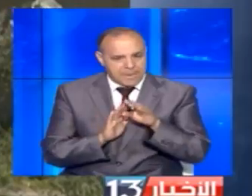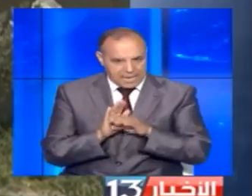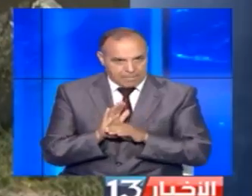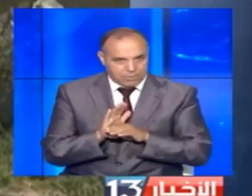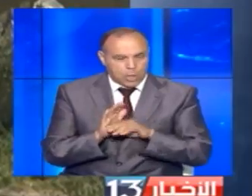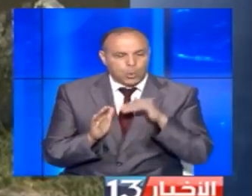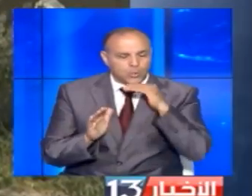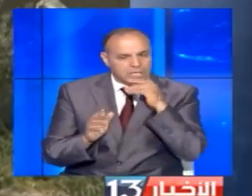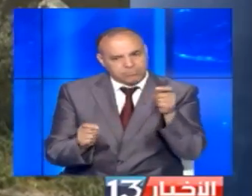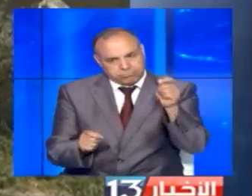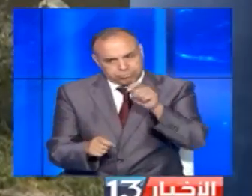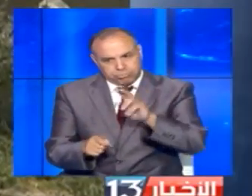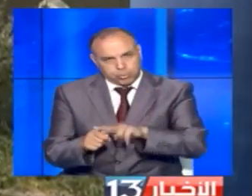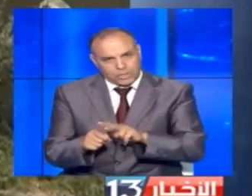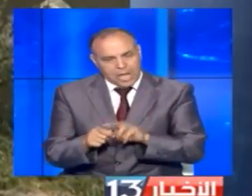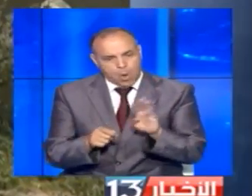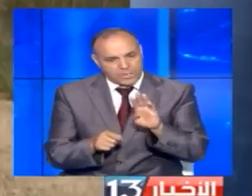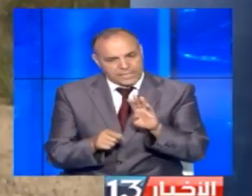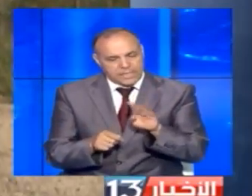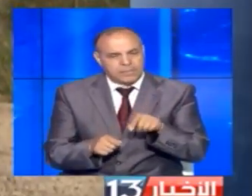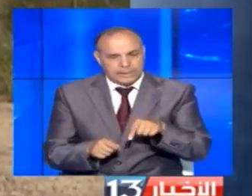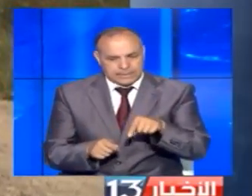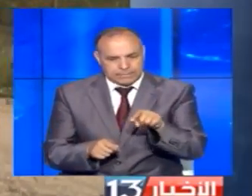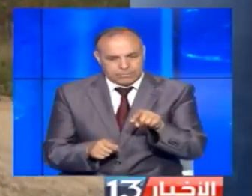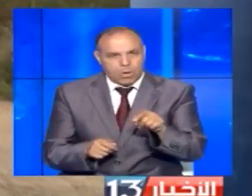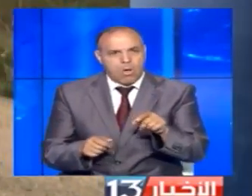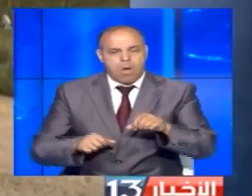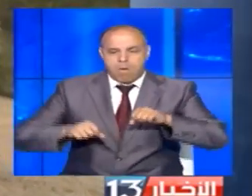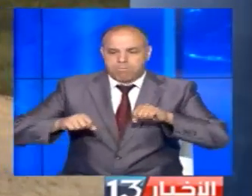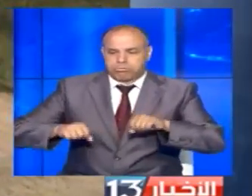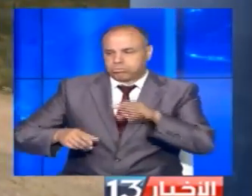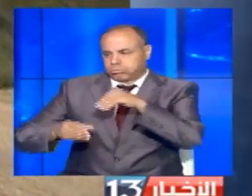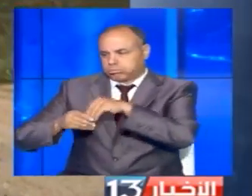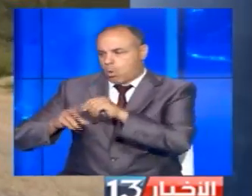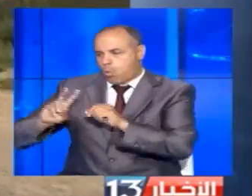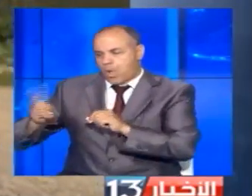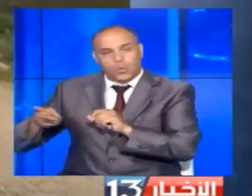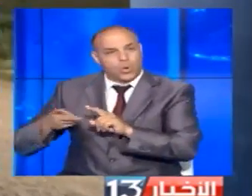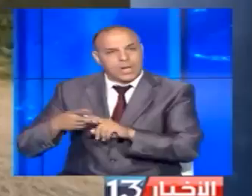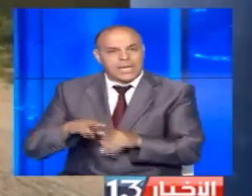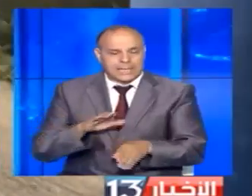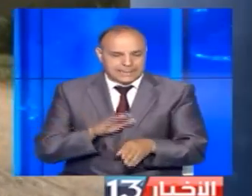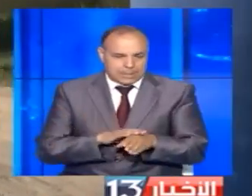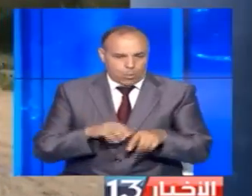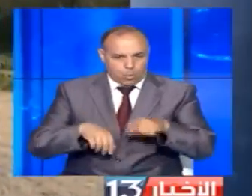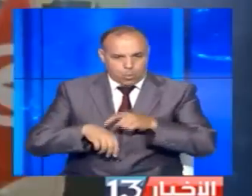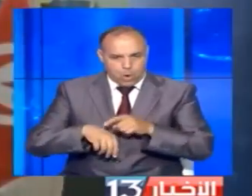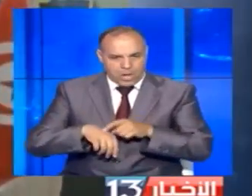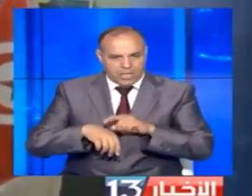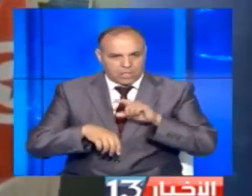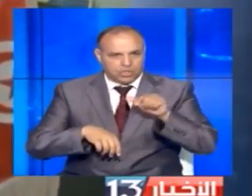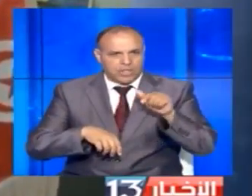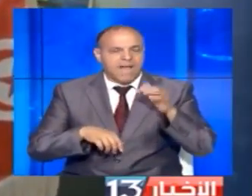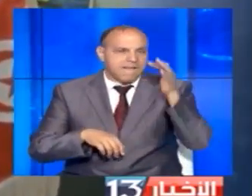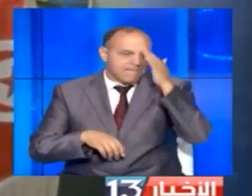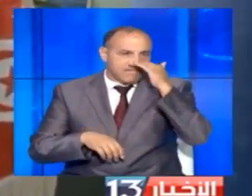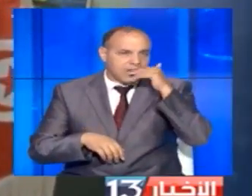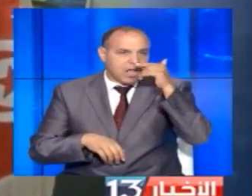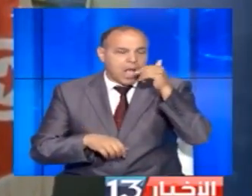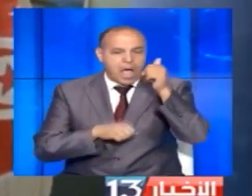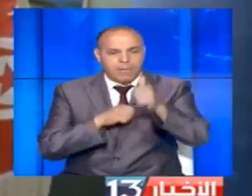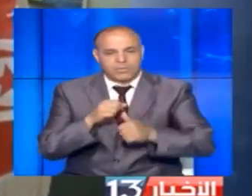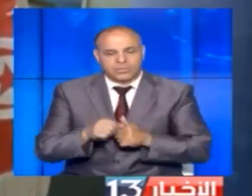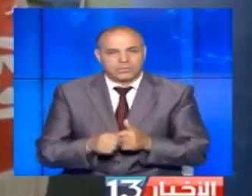نقل الفضلات من الوسلاتية إلى المصب المنظم بالباطن سينطلق بداية شهر فيفري من